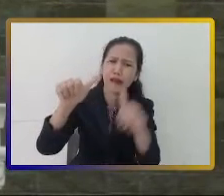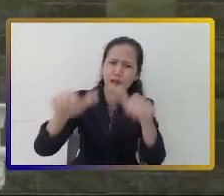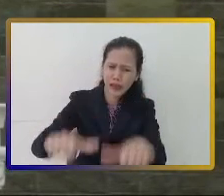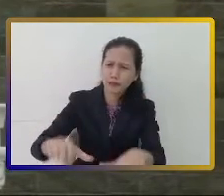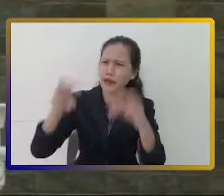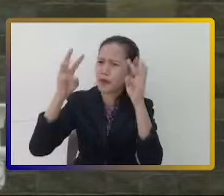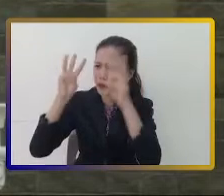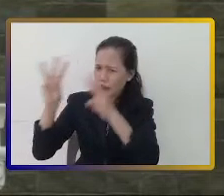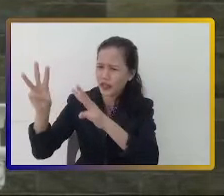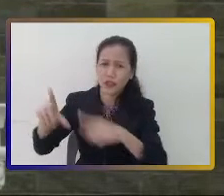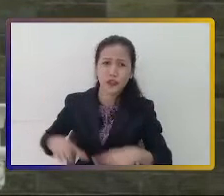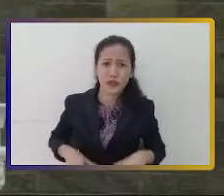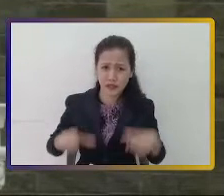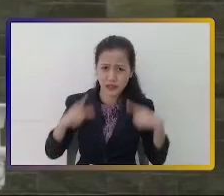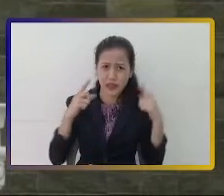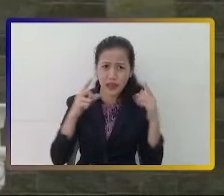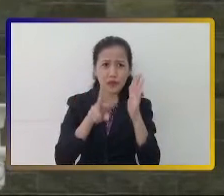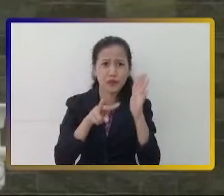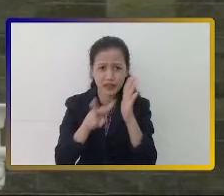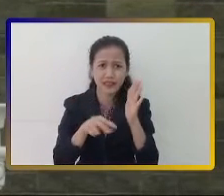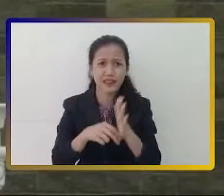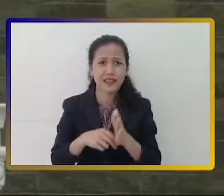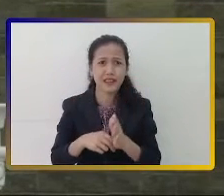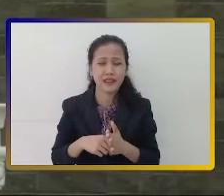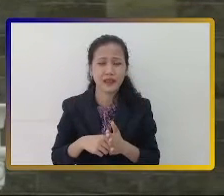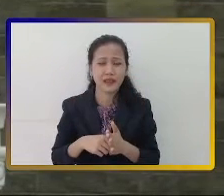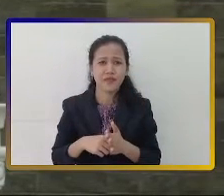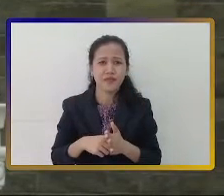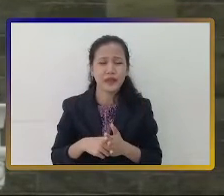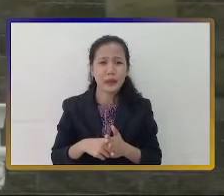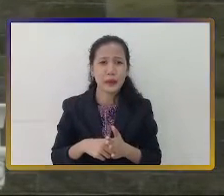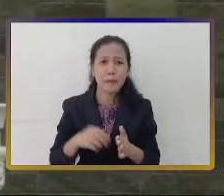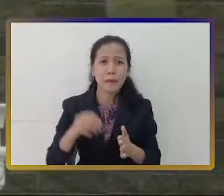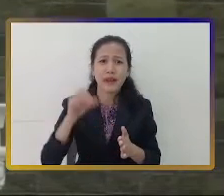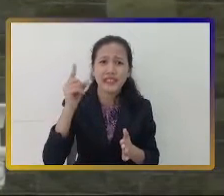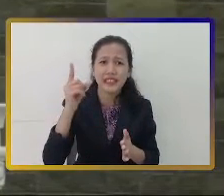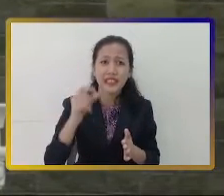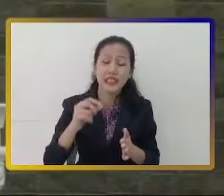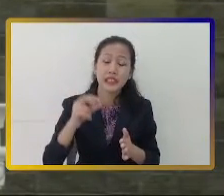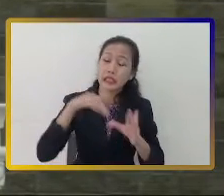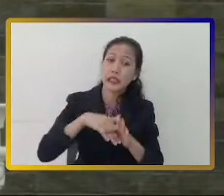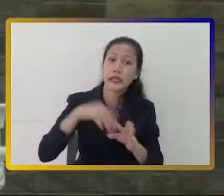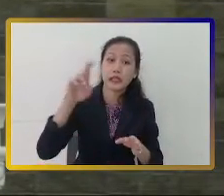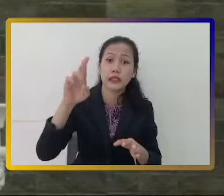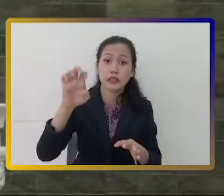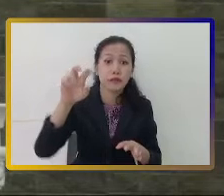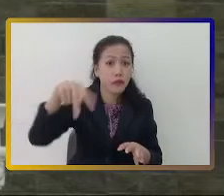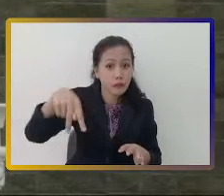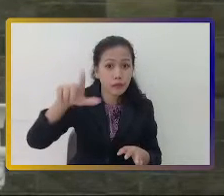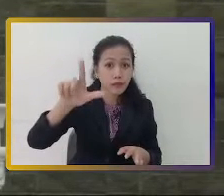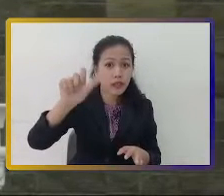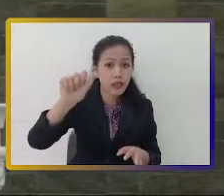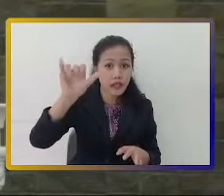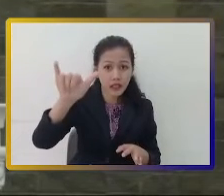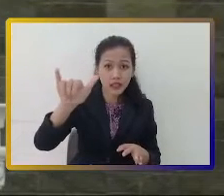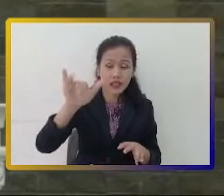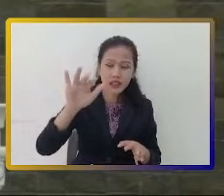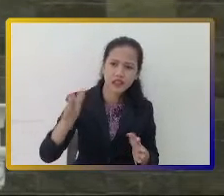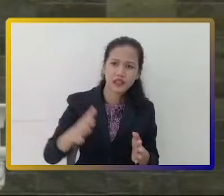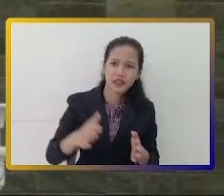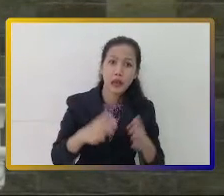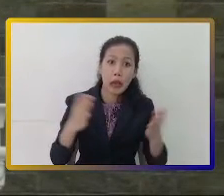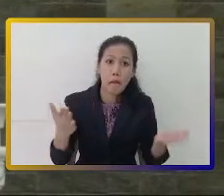Kasi sa live, you can interact. Kapatid, sa replay, ano po, baka mamaya hindi